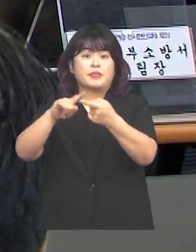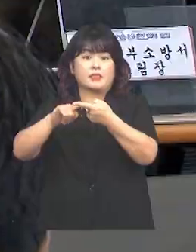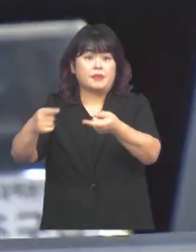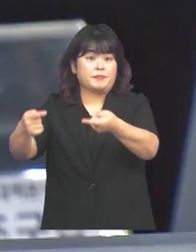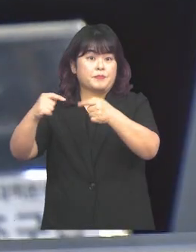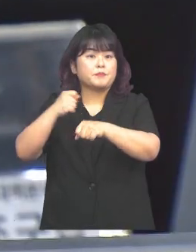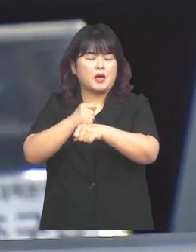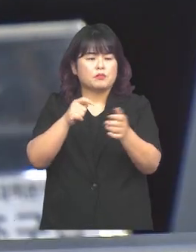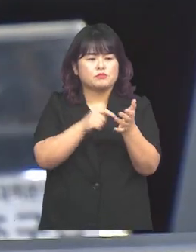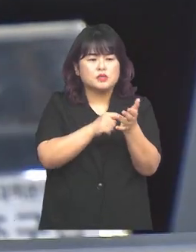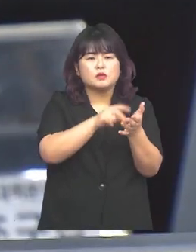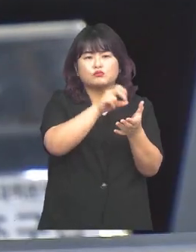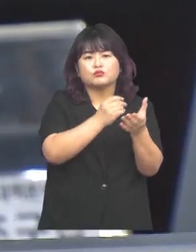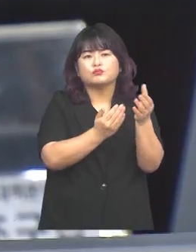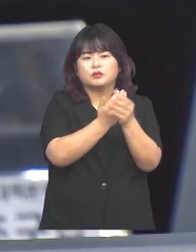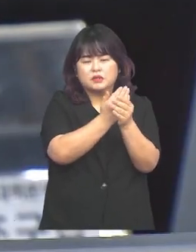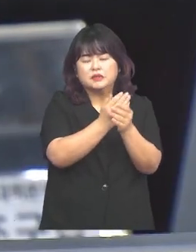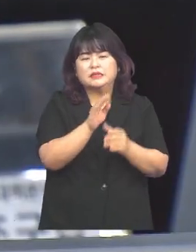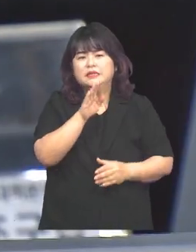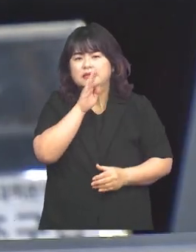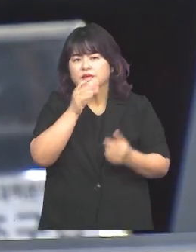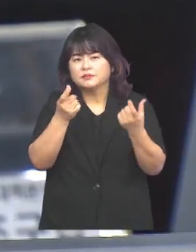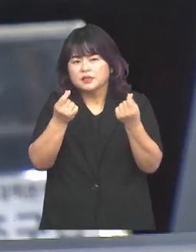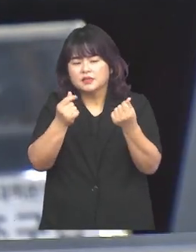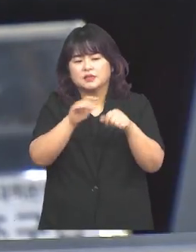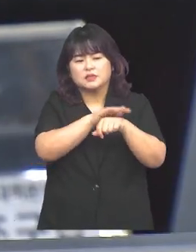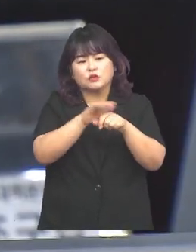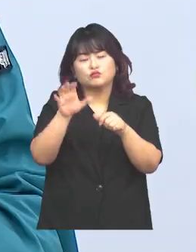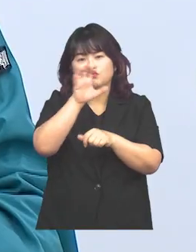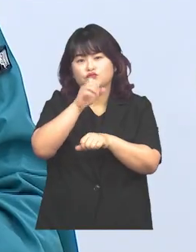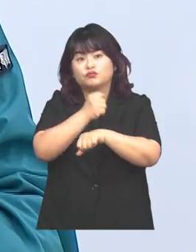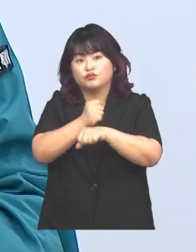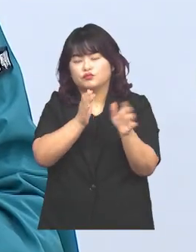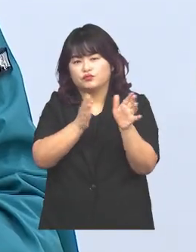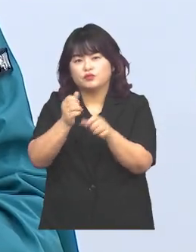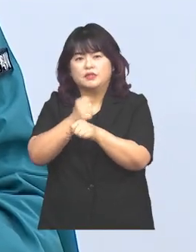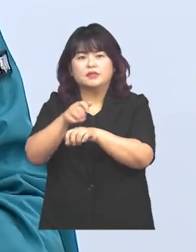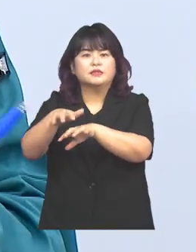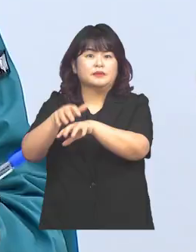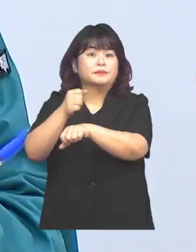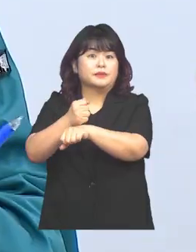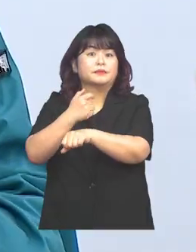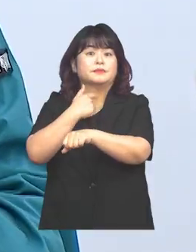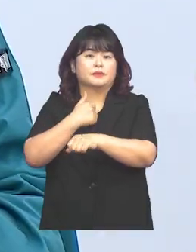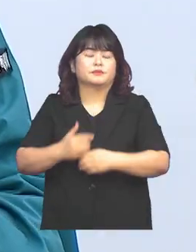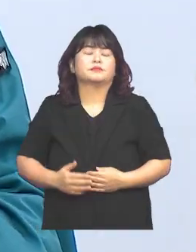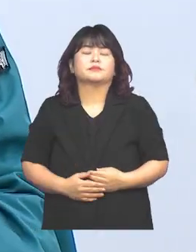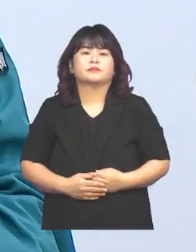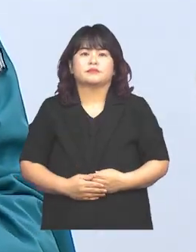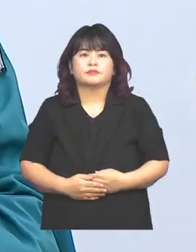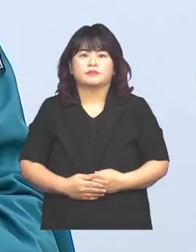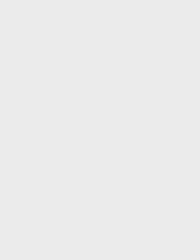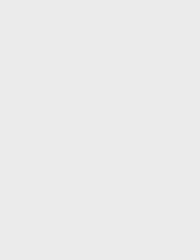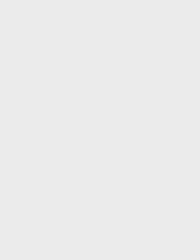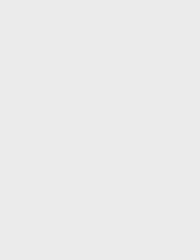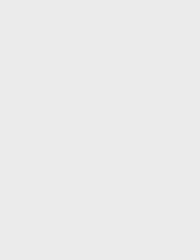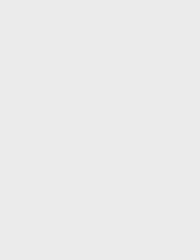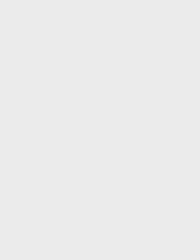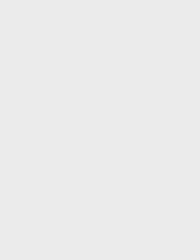참여했으며 비상 상황을 가정해 실전 같은 훈련으로 비상 상황에 대한 대응 체계를 구축했습니다.